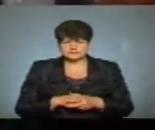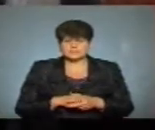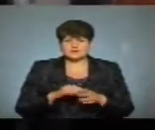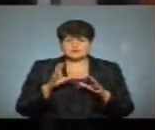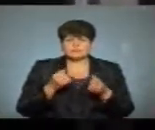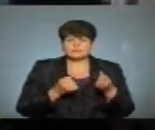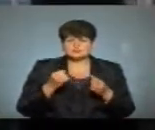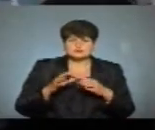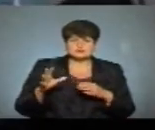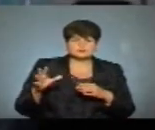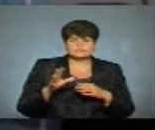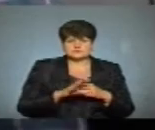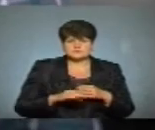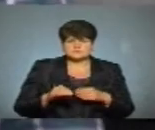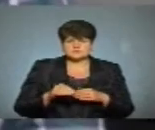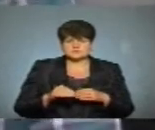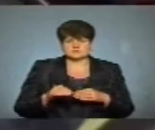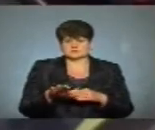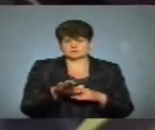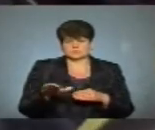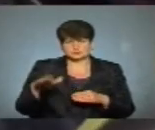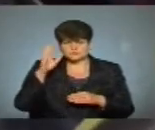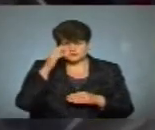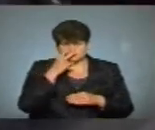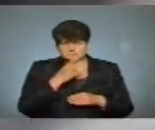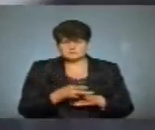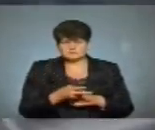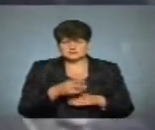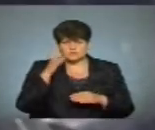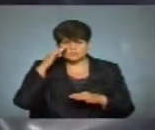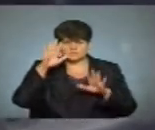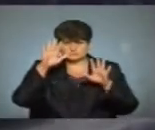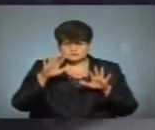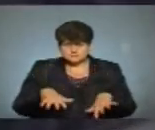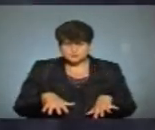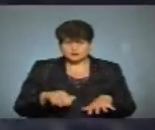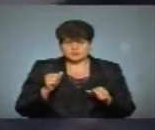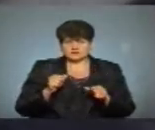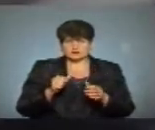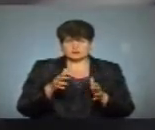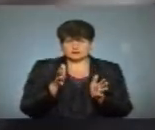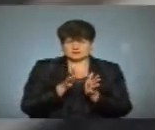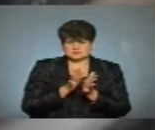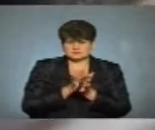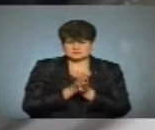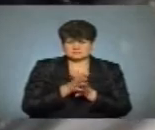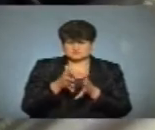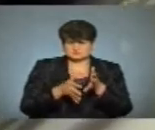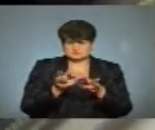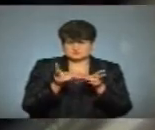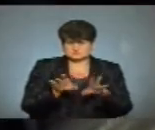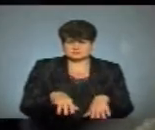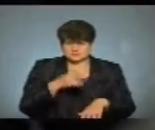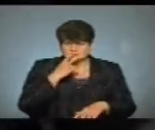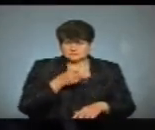В самій машині, в сімці, то поручник було води. Бо подивіться, бачите? Вода спала, намула лишилася. Це все треба